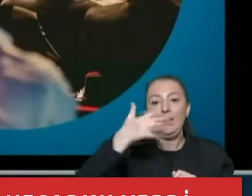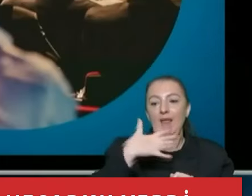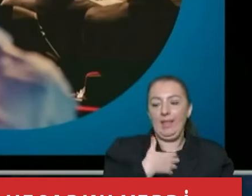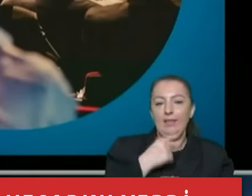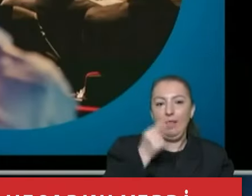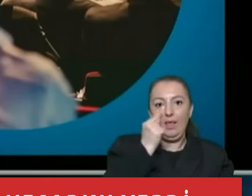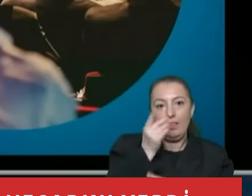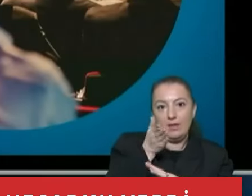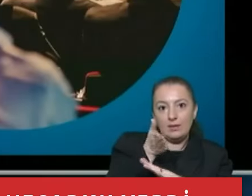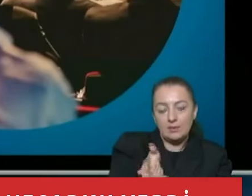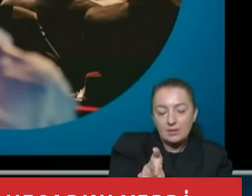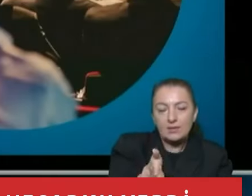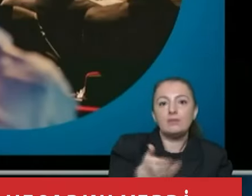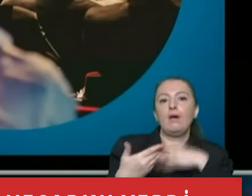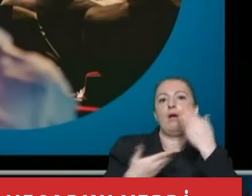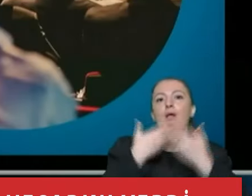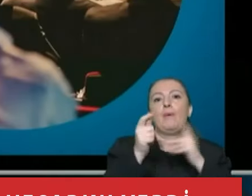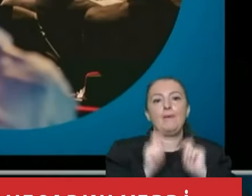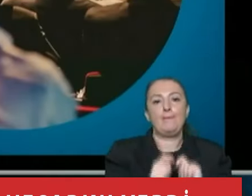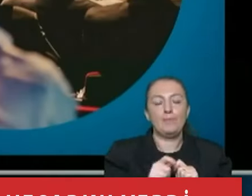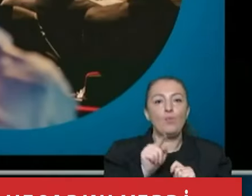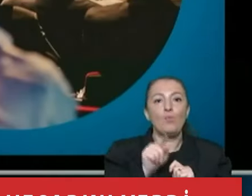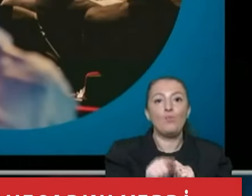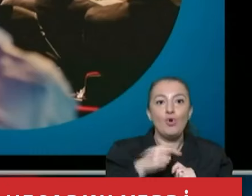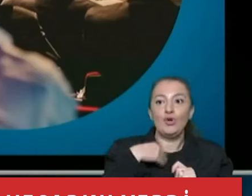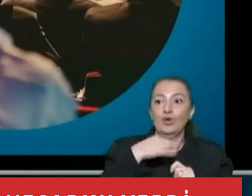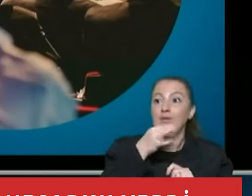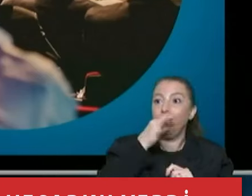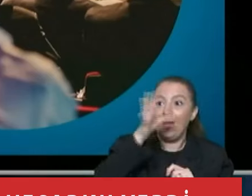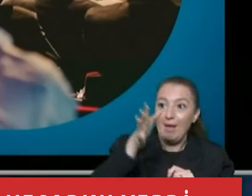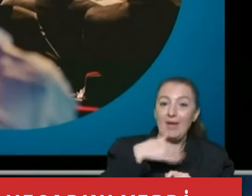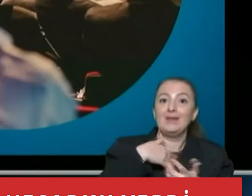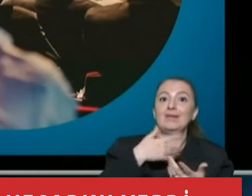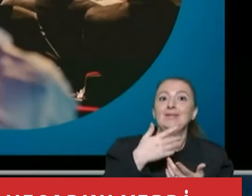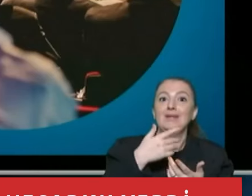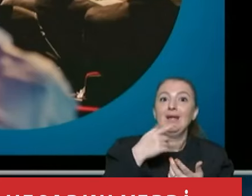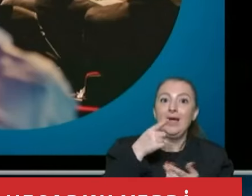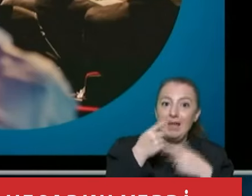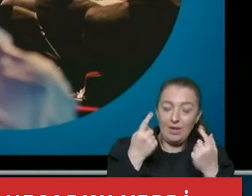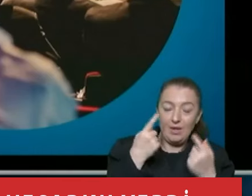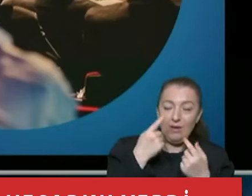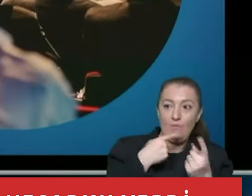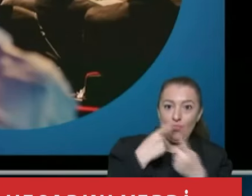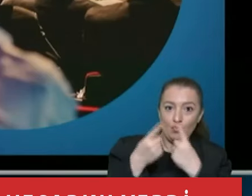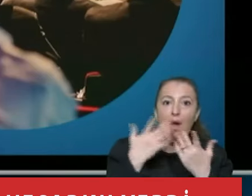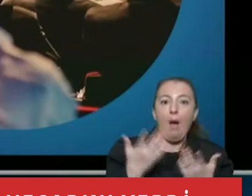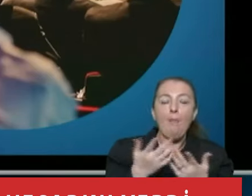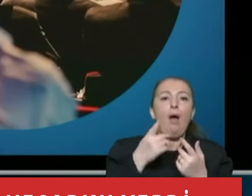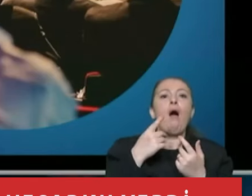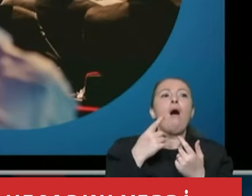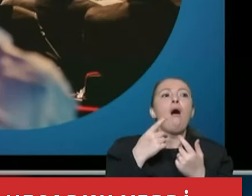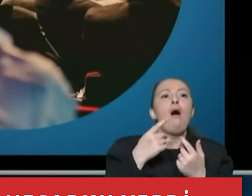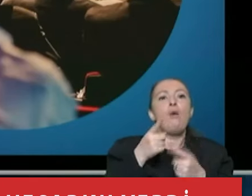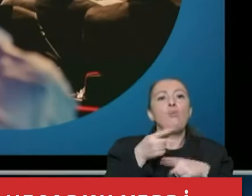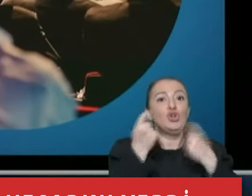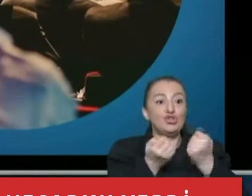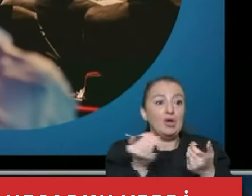giderek sunumlar yaptım bu Çağrılarıma tutulma gayreti içerisinde olunmuştur